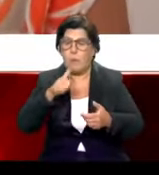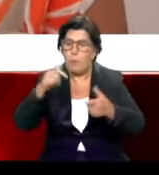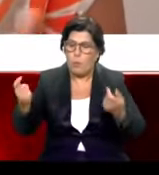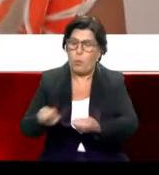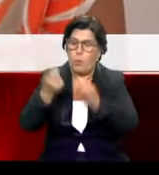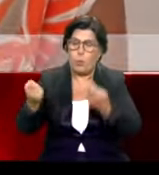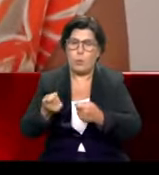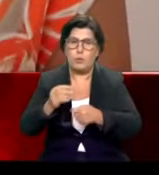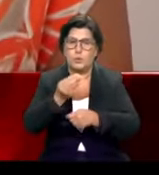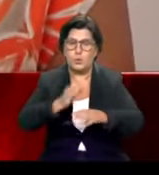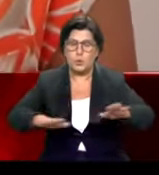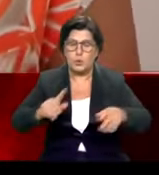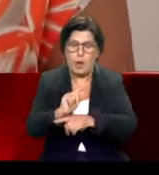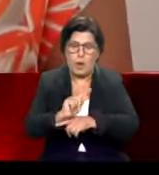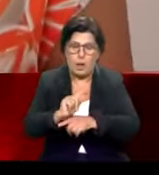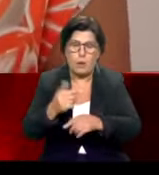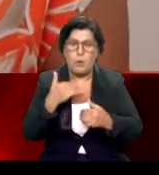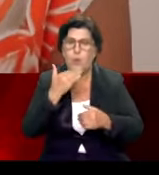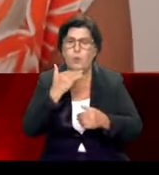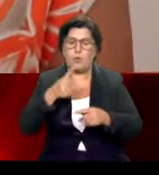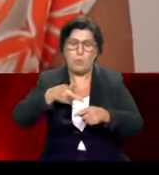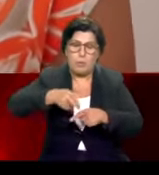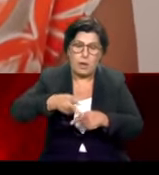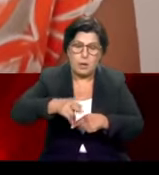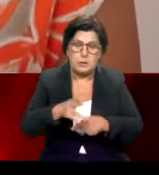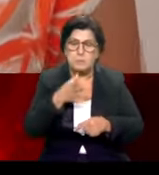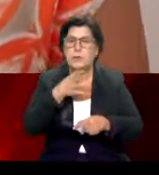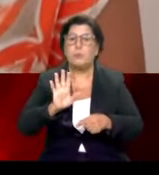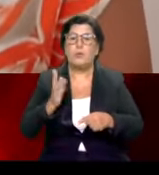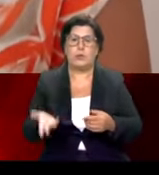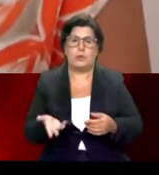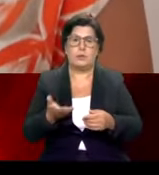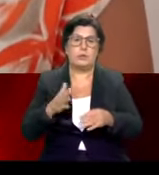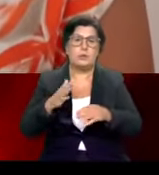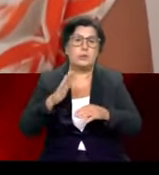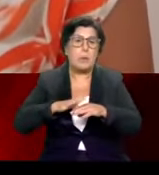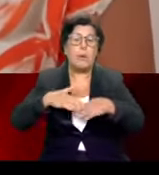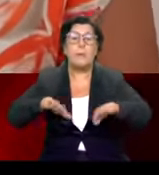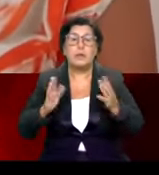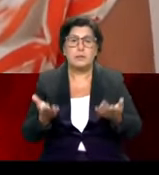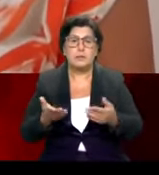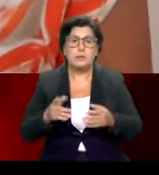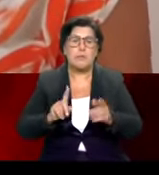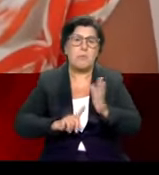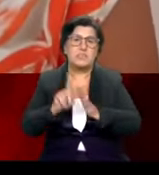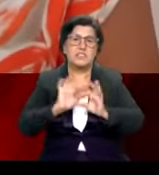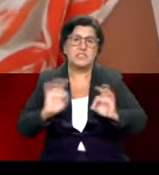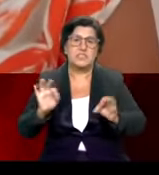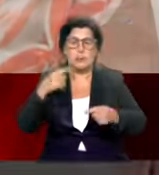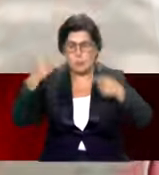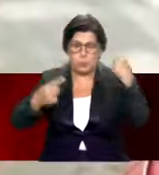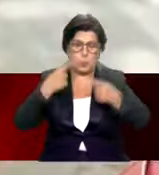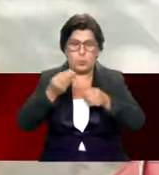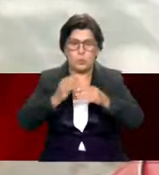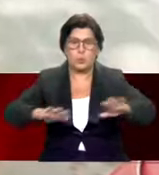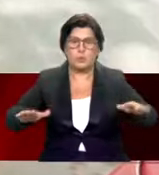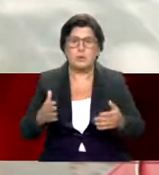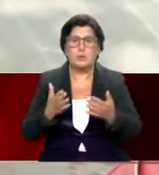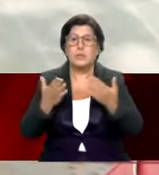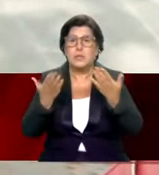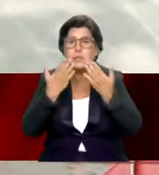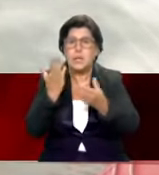çocuklar kalemde tutamıyorlar makası kullanmayı bilmiyorlar yapamadığı zaman da başarısızlık duygusu hissediyor